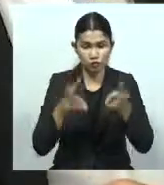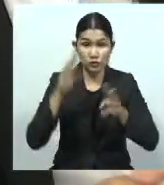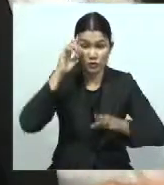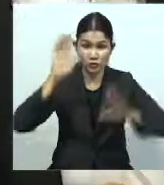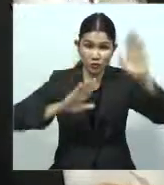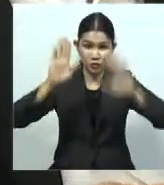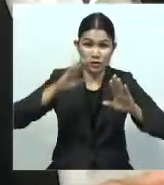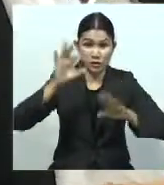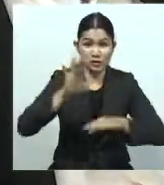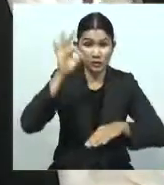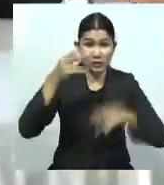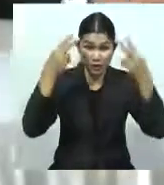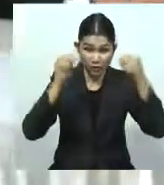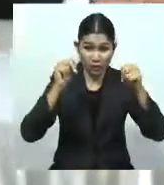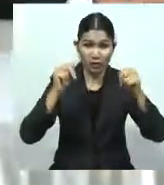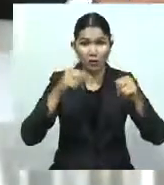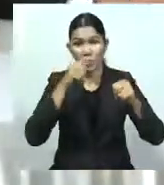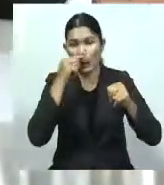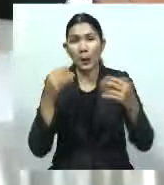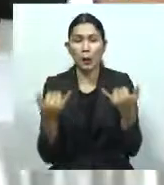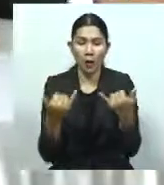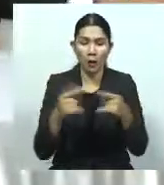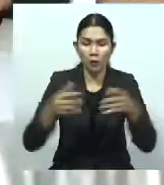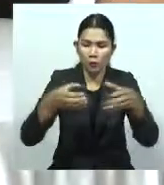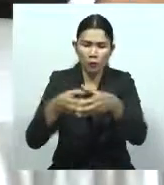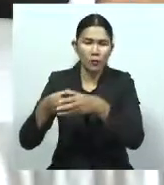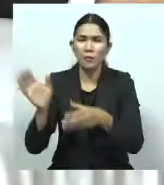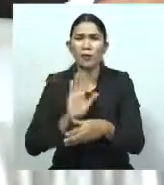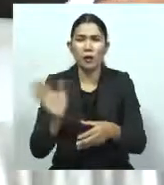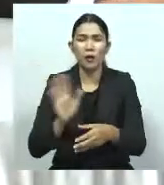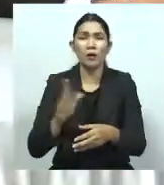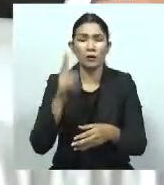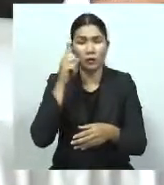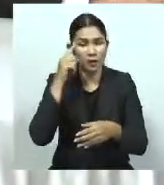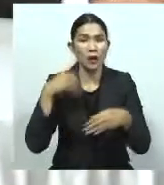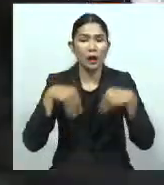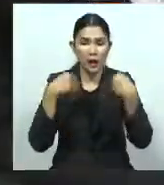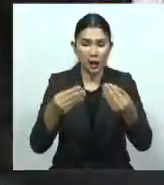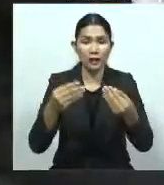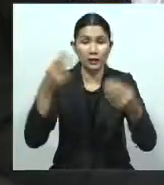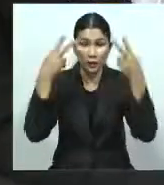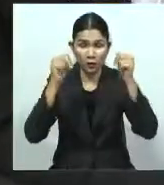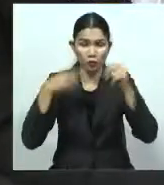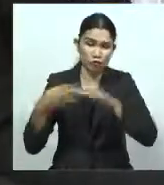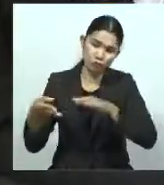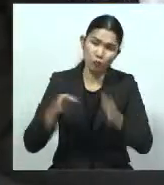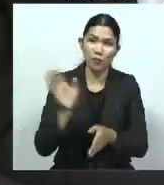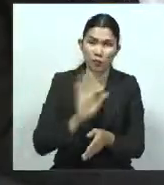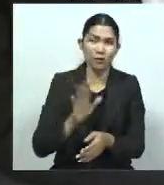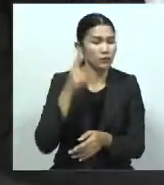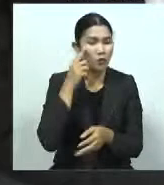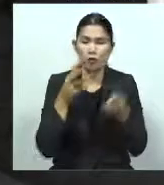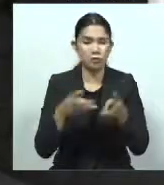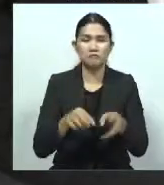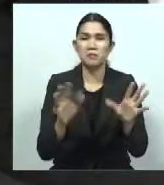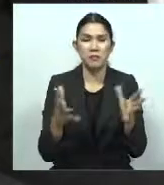เลือกนายกรัฐมนตรีไปก่อนโดยที่ไม่ต้องรอพรรคใดพรรคหนึ่งแล้วค่อยให้นายกรัฐมนตรีมายุบสภาในภายหลังอันนี้เนี่ยไม่มีแน